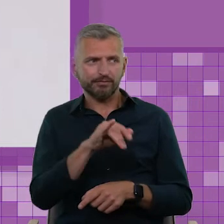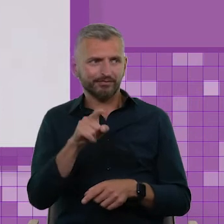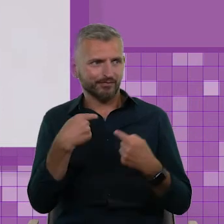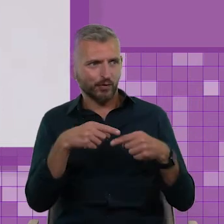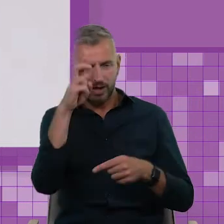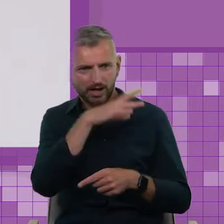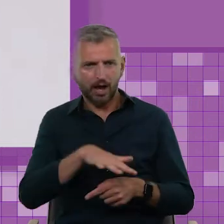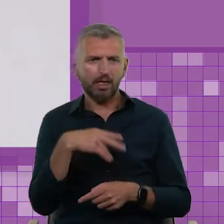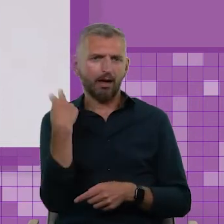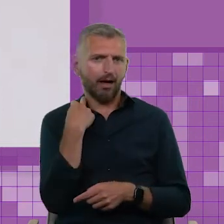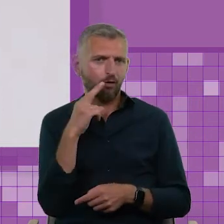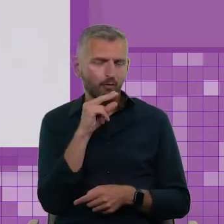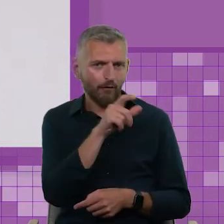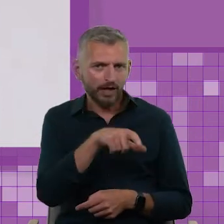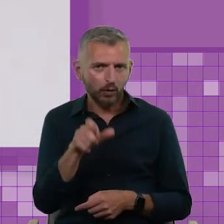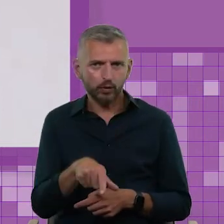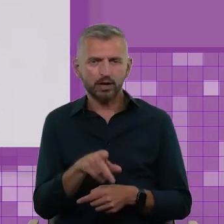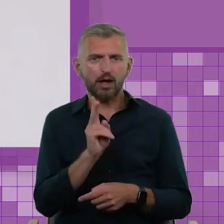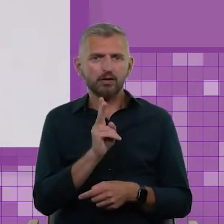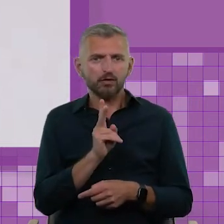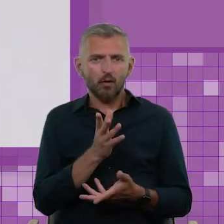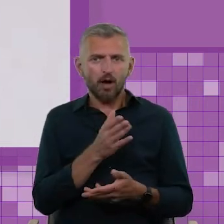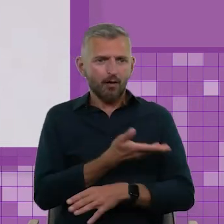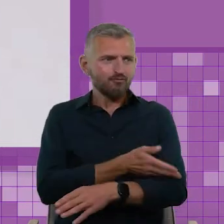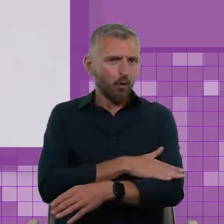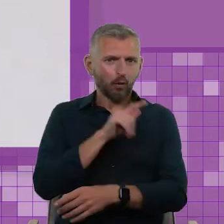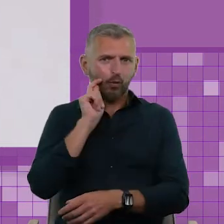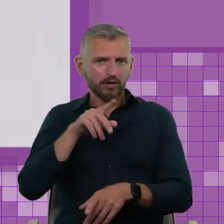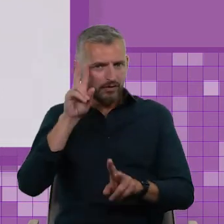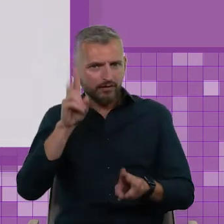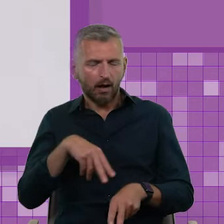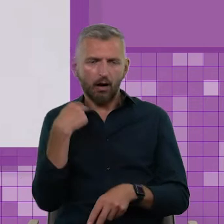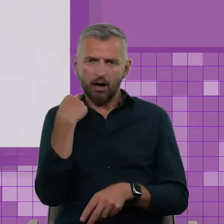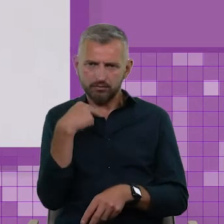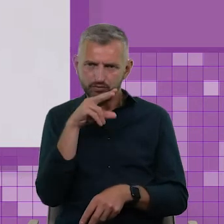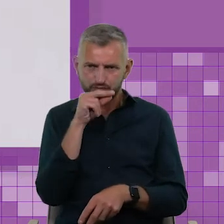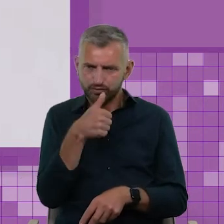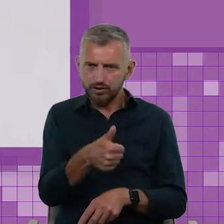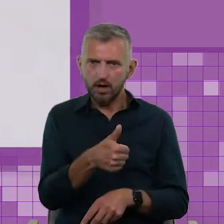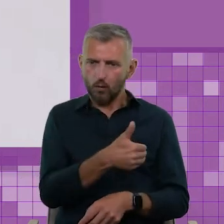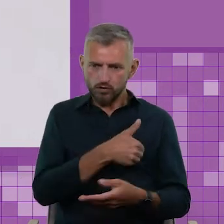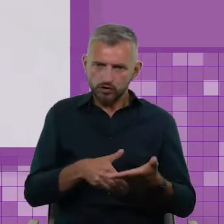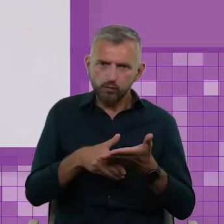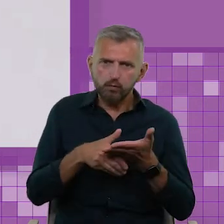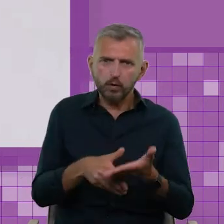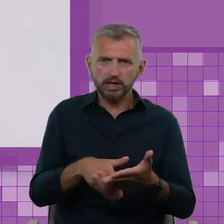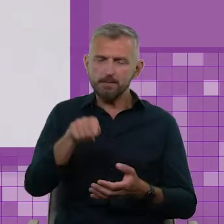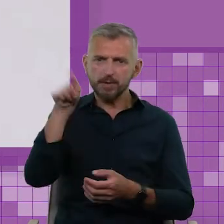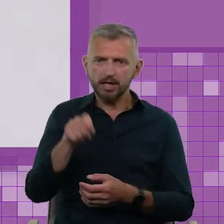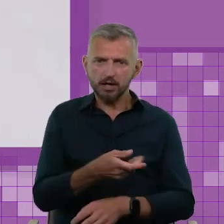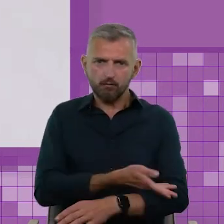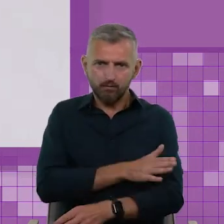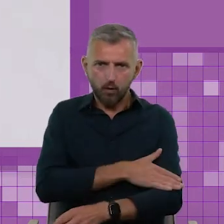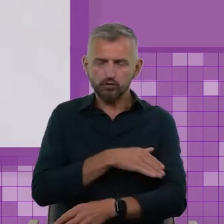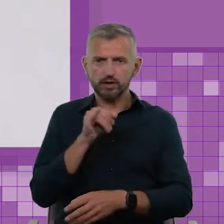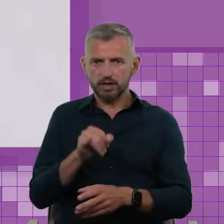країн, англомовні люди, наприклад, які навіть не говорять ані польською, ані українською, але настільки хотіли допомогти, що приїхали в Польщі